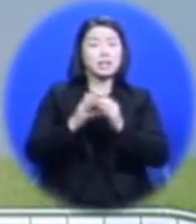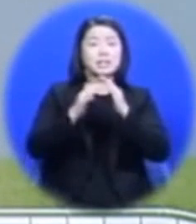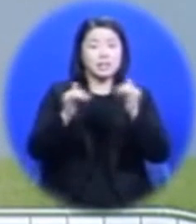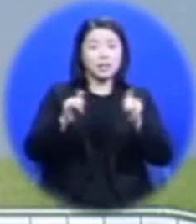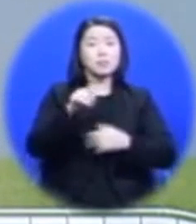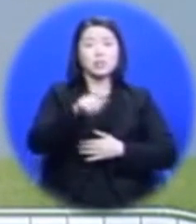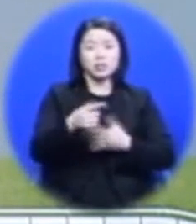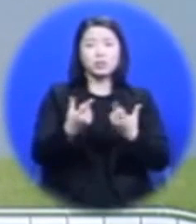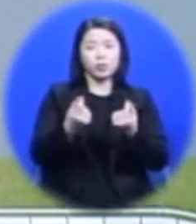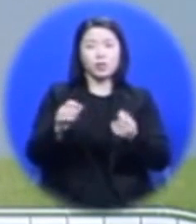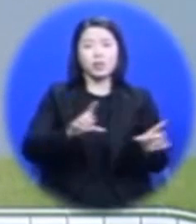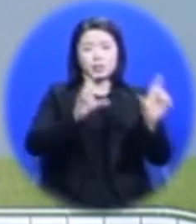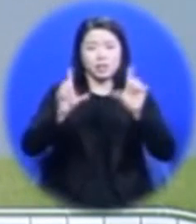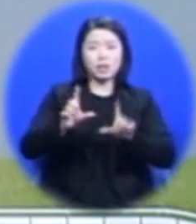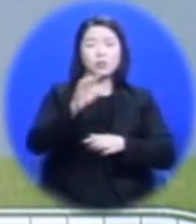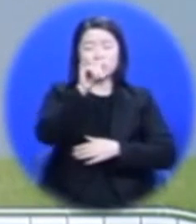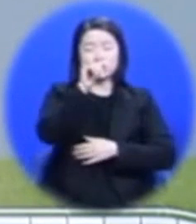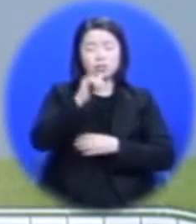사람들이 그렇게 살고 있습니다.